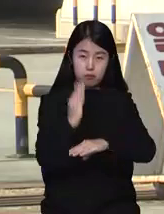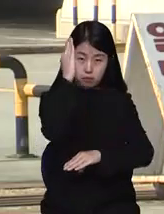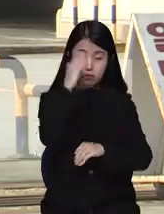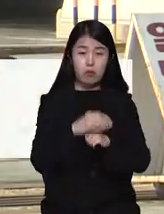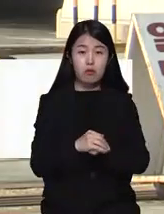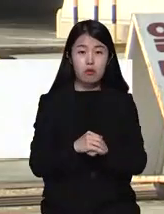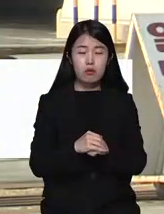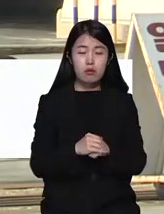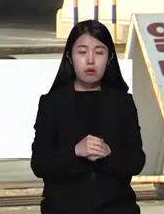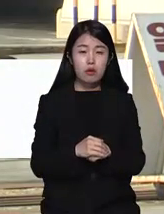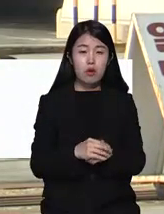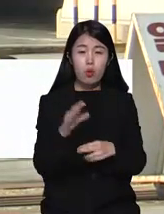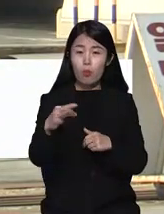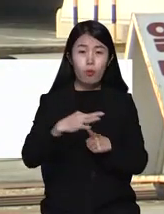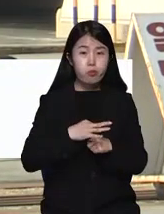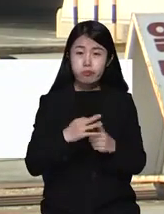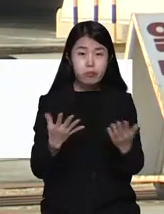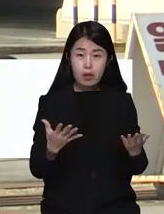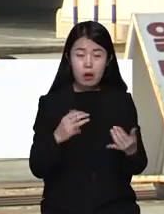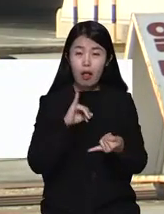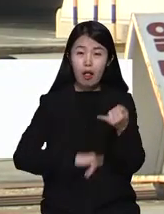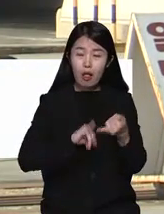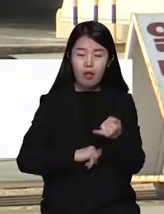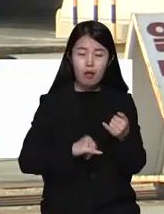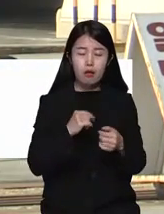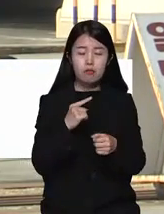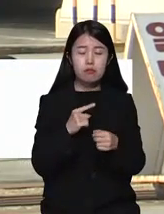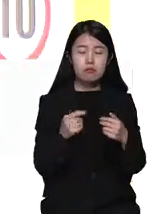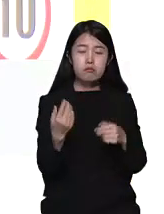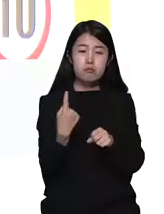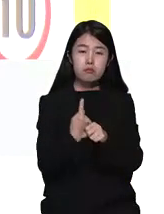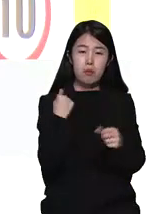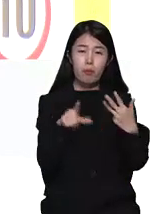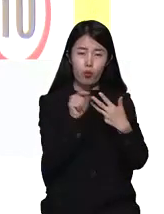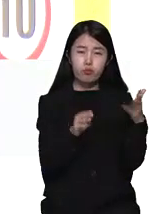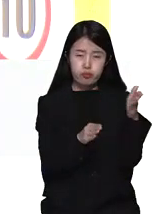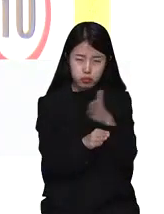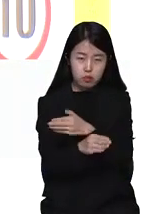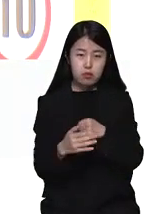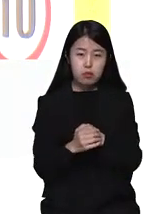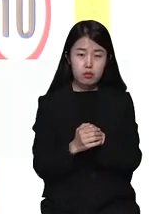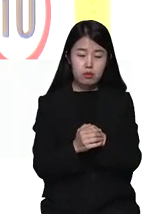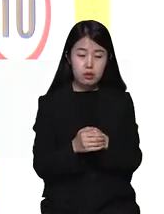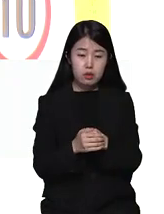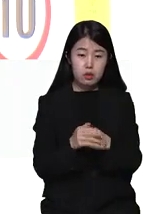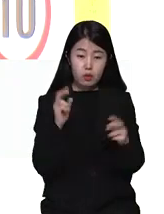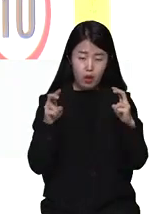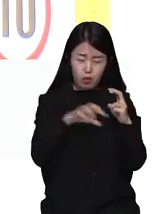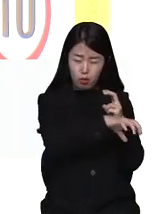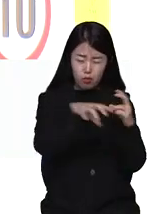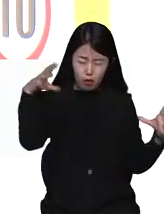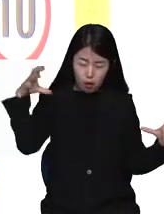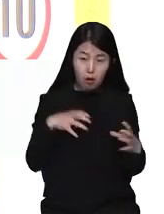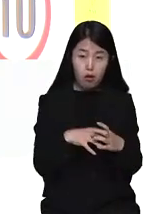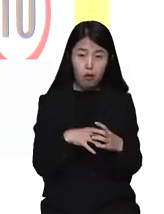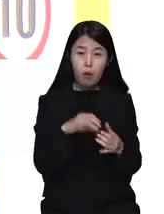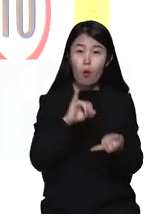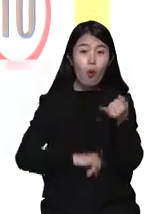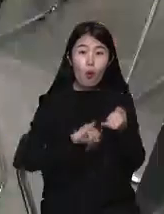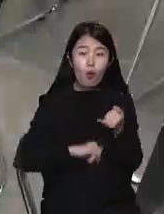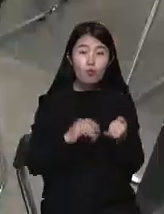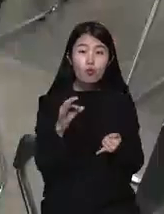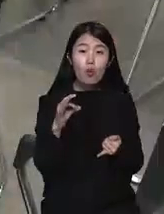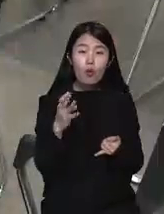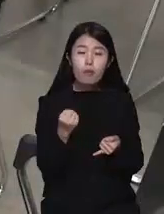지난해 8월부터 밀려 있습니다. 대유 위니아 그룹 가전 3사의 체불 임금은 500억 원이 넘는 것으로 파악되고